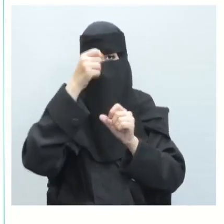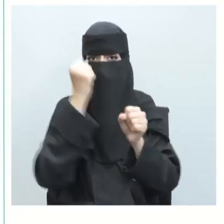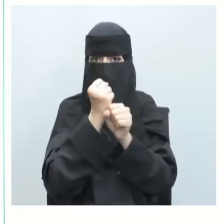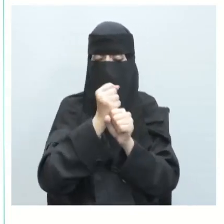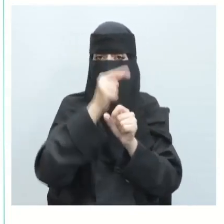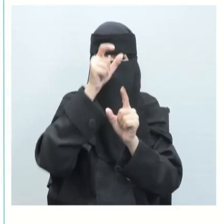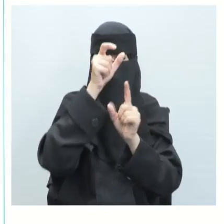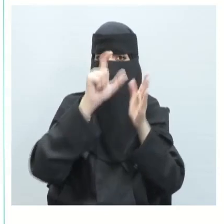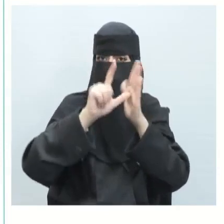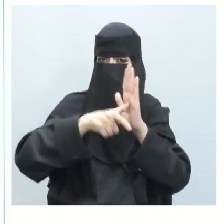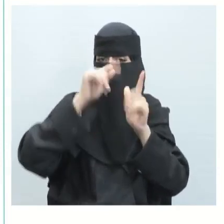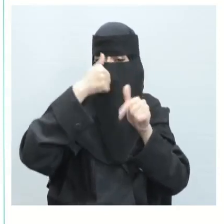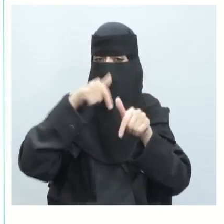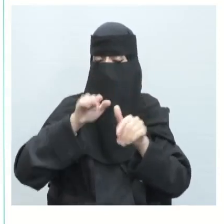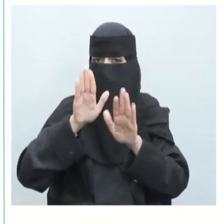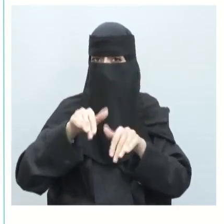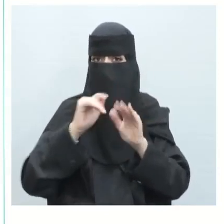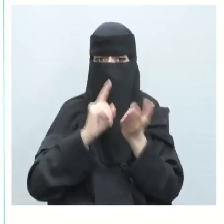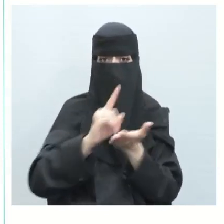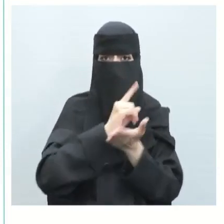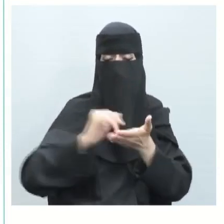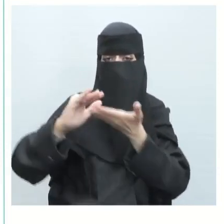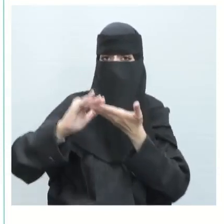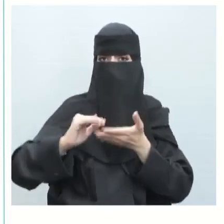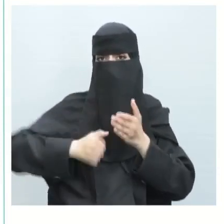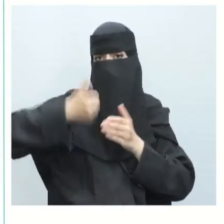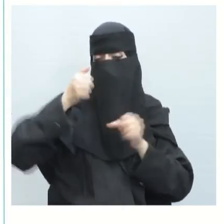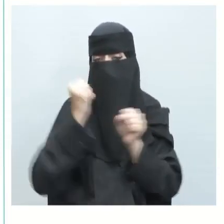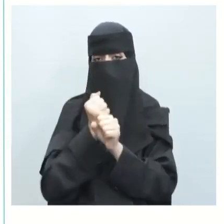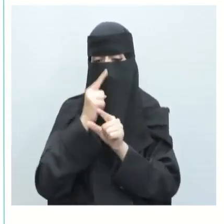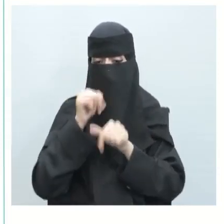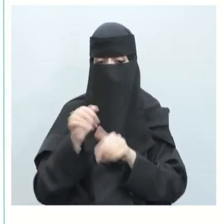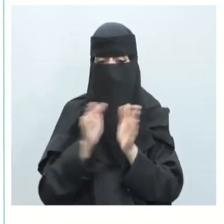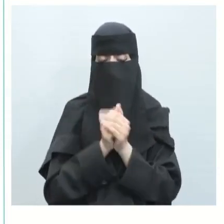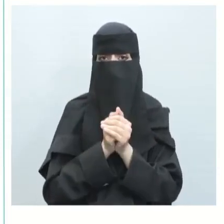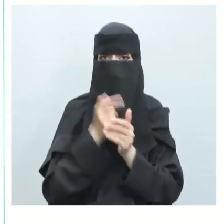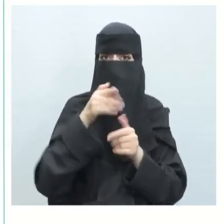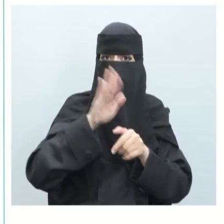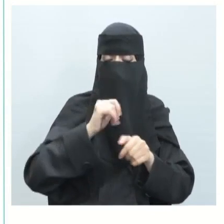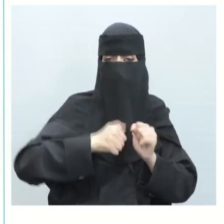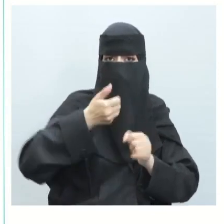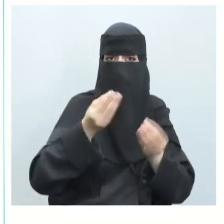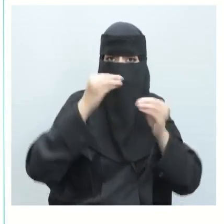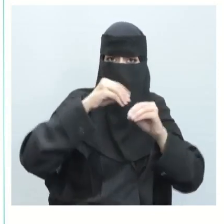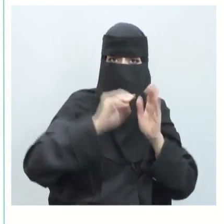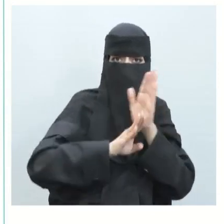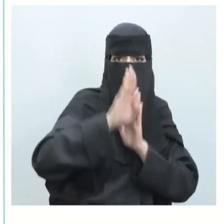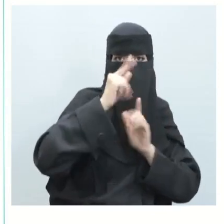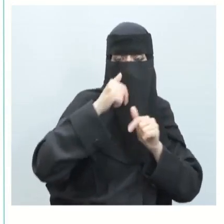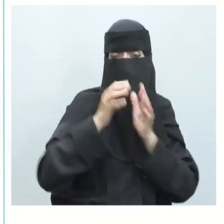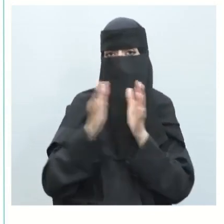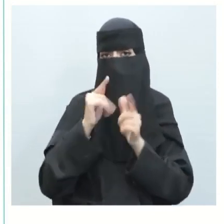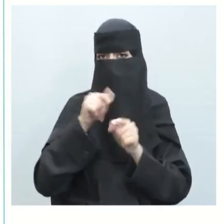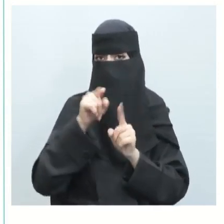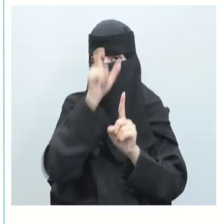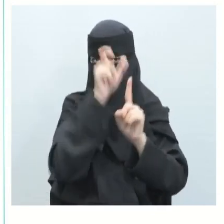انجاز العمل يجب ايضا ان يتم العمل على مستوى المنظمه باكبر قدر ممكن من الكفاءه فلا يضطر